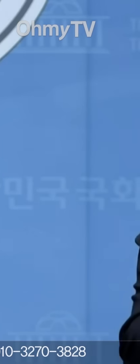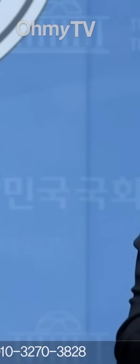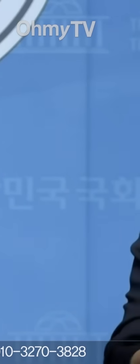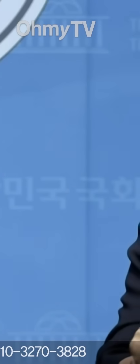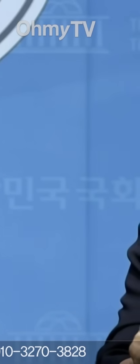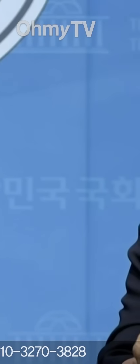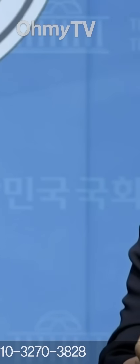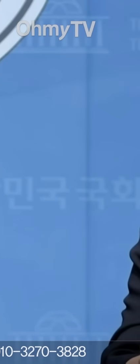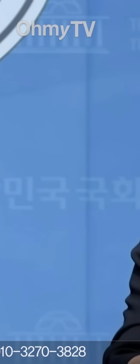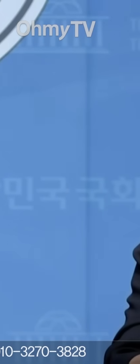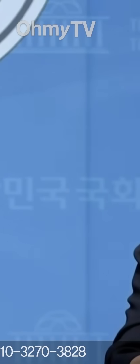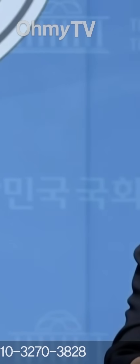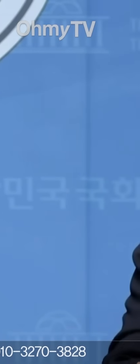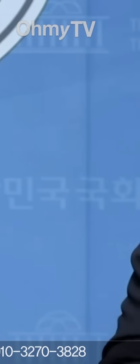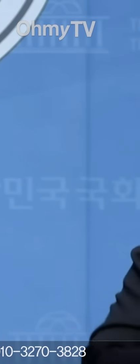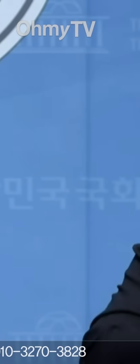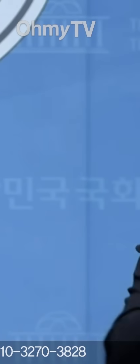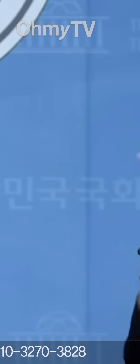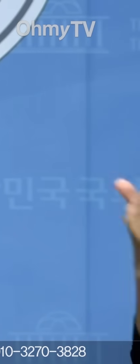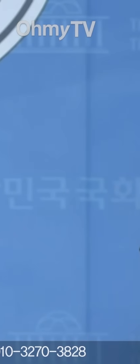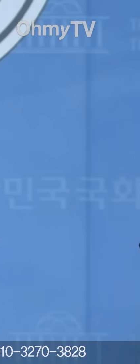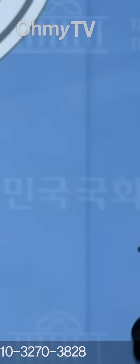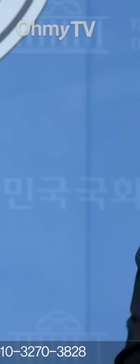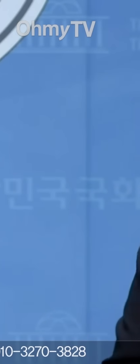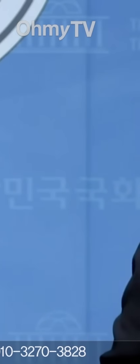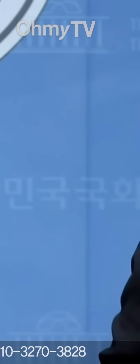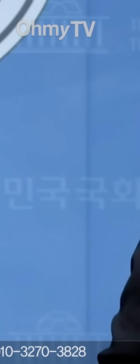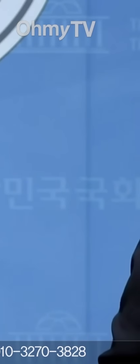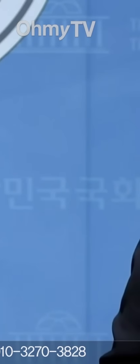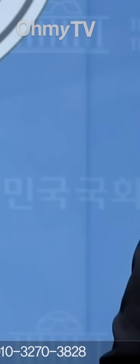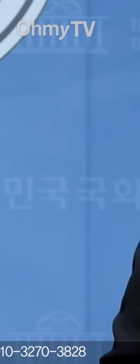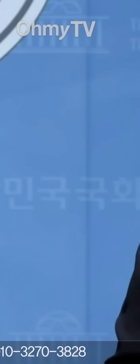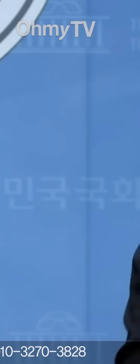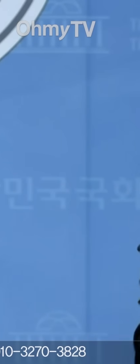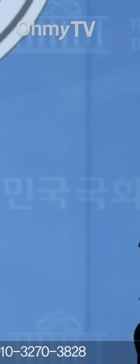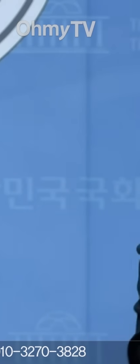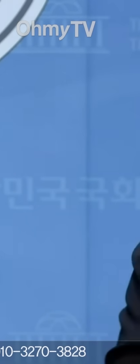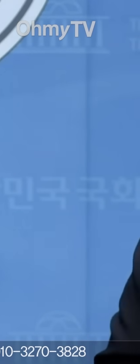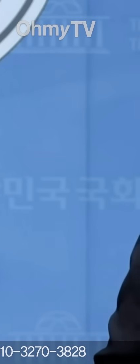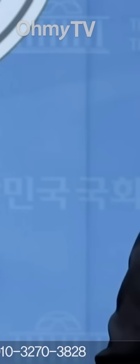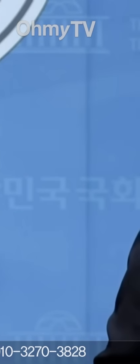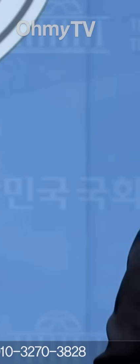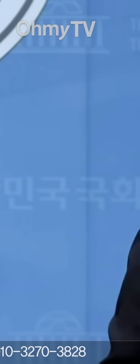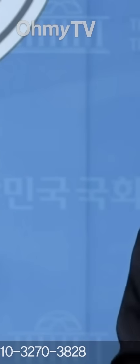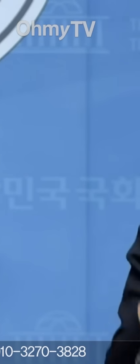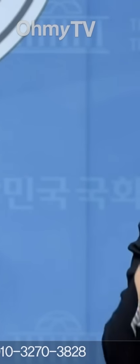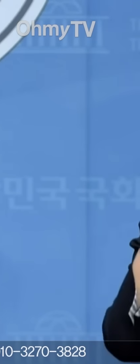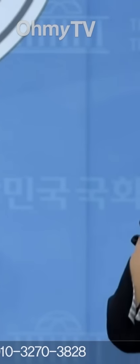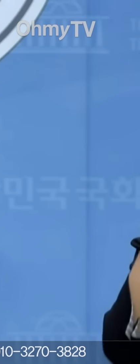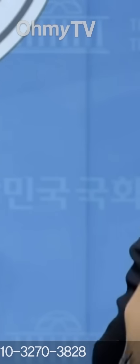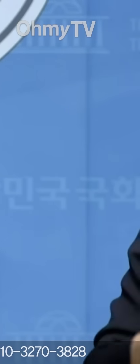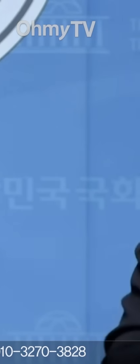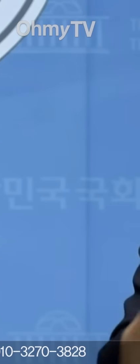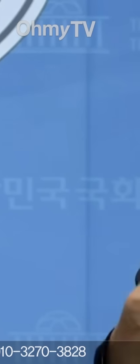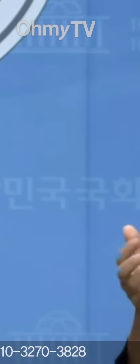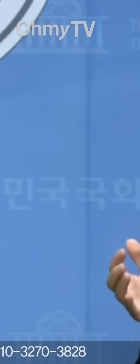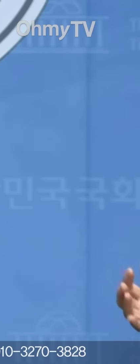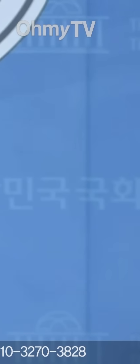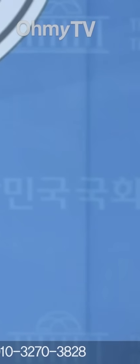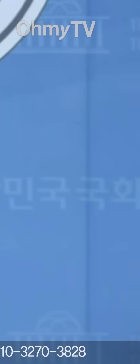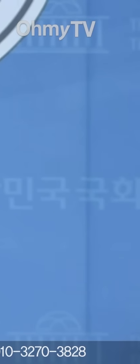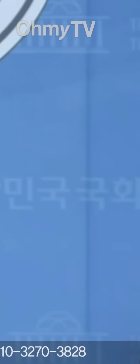이상 계속하지 말아야 합니다. 즉각 중단합시오. 앞으로도 우리 정치검찰 사건